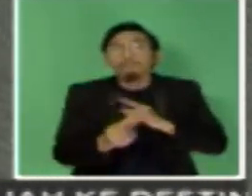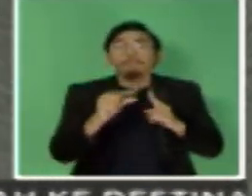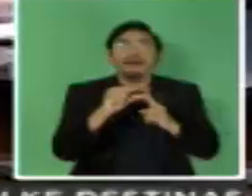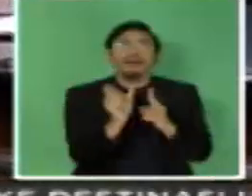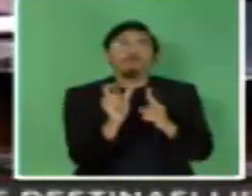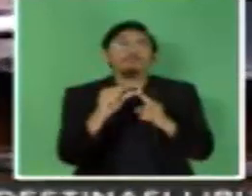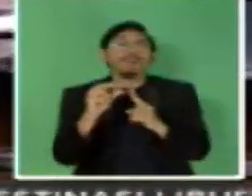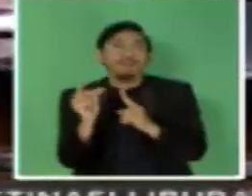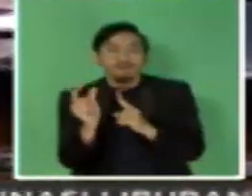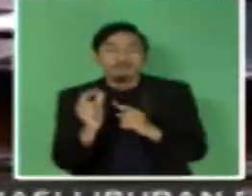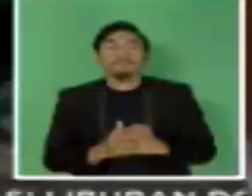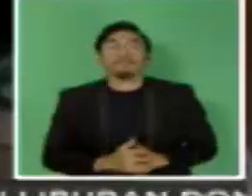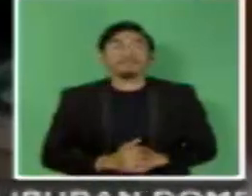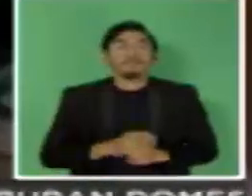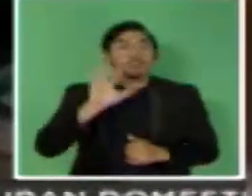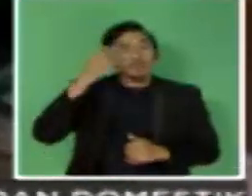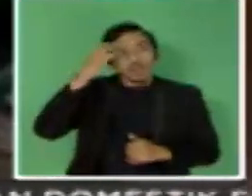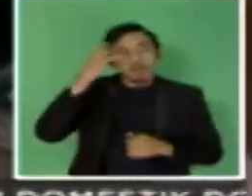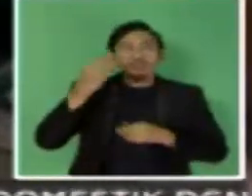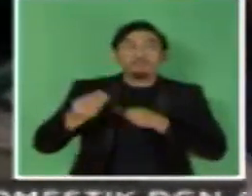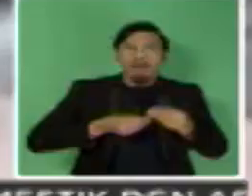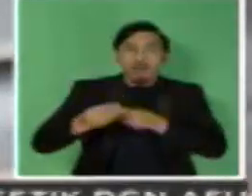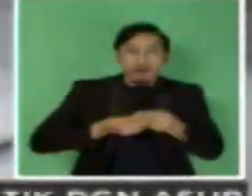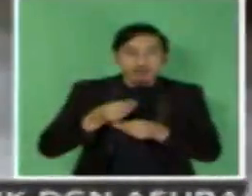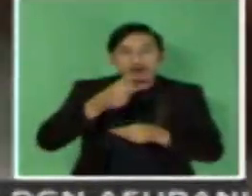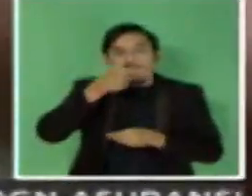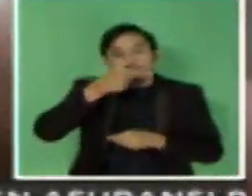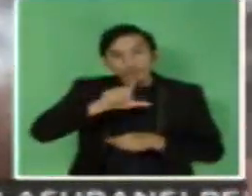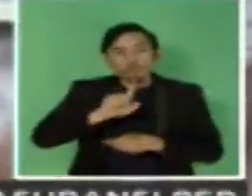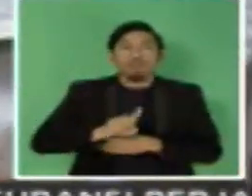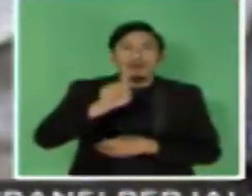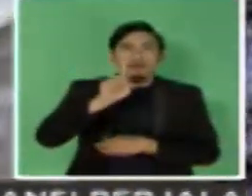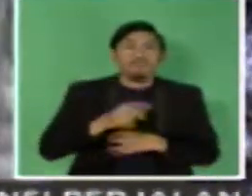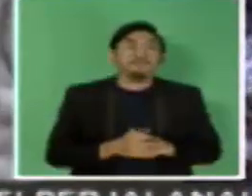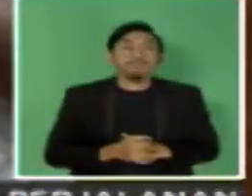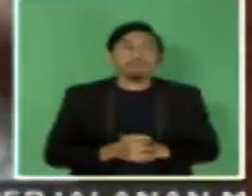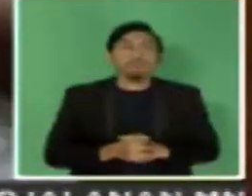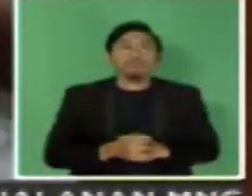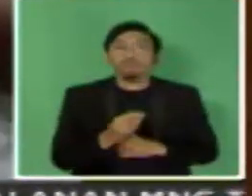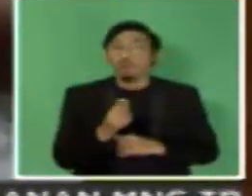Utara. KPK berhasil menyita barang bukti uang tunai sebesar 200 juta